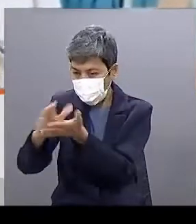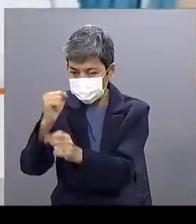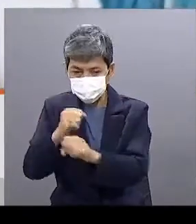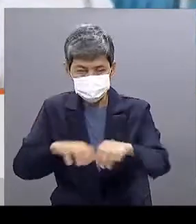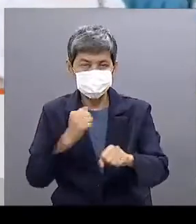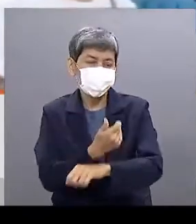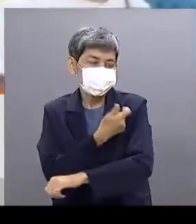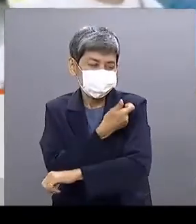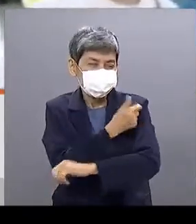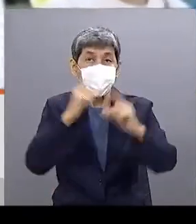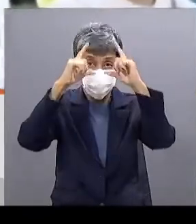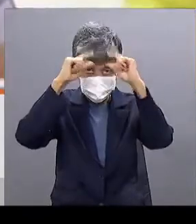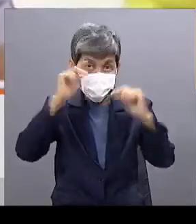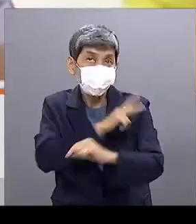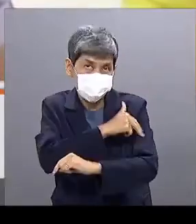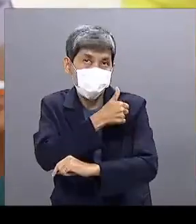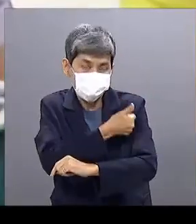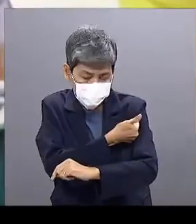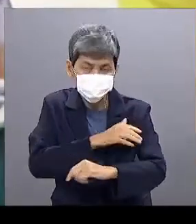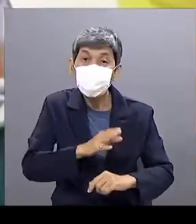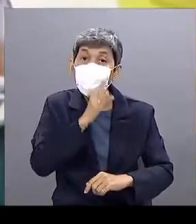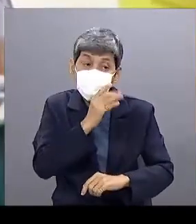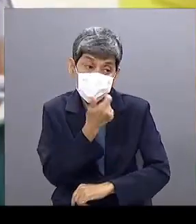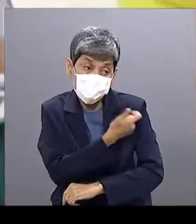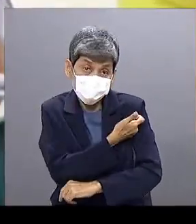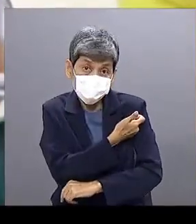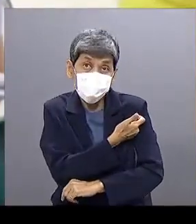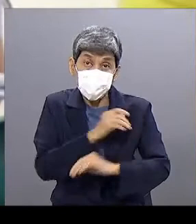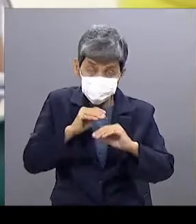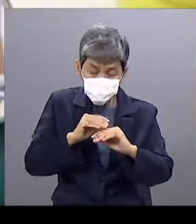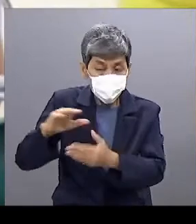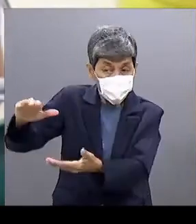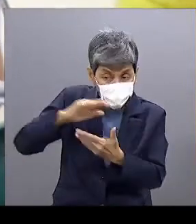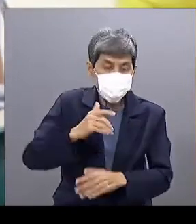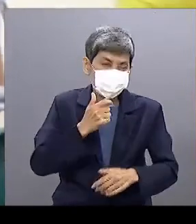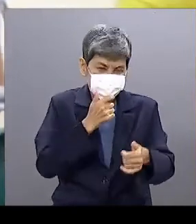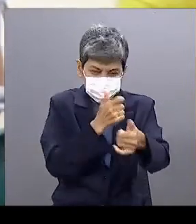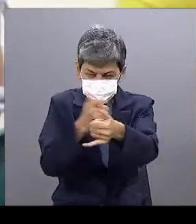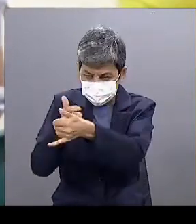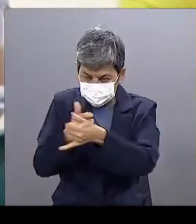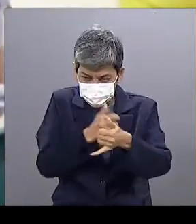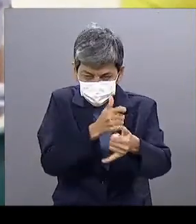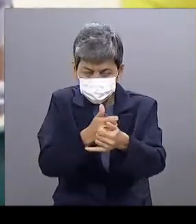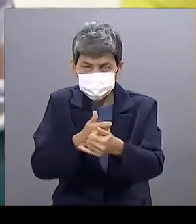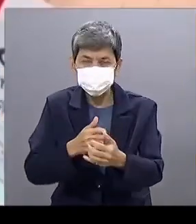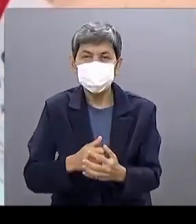บุคลากรด่านหน้าและหากได้รับวัคซีนเพิ่มอีกก็จะเร่งฉีดให้เร็วที่สุดต่อไปครับอ่ะ